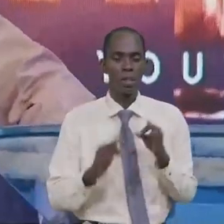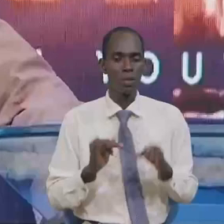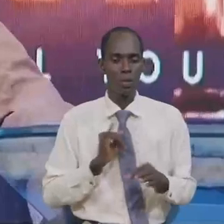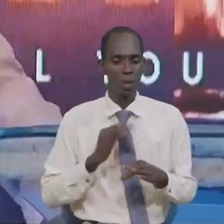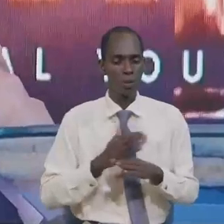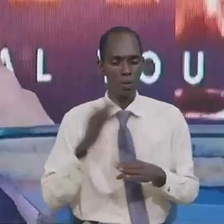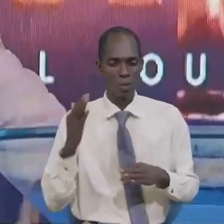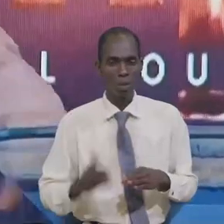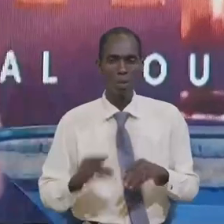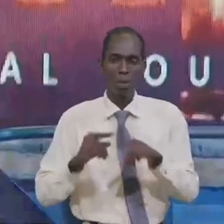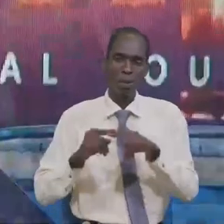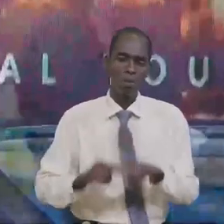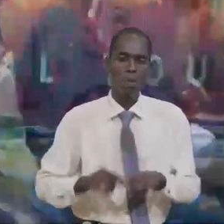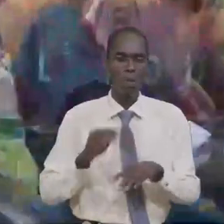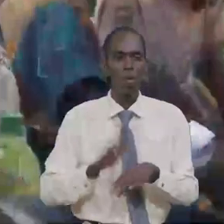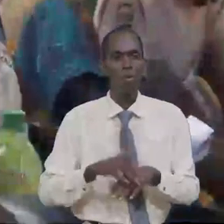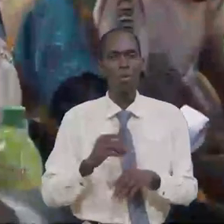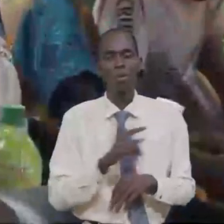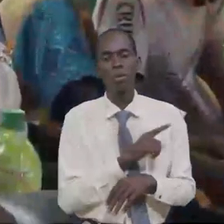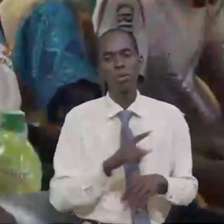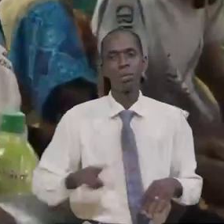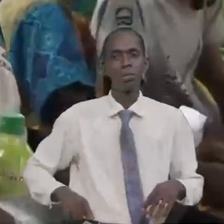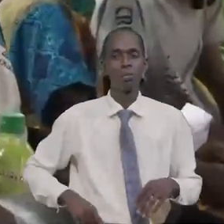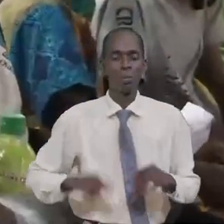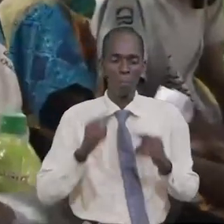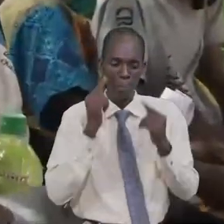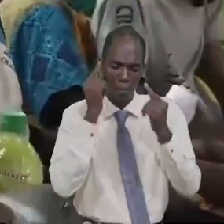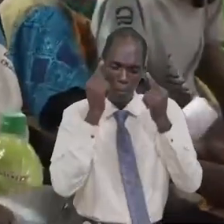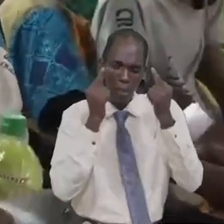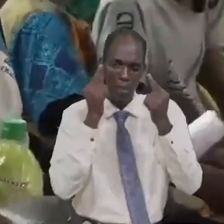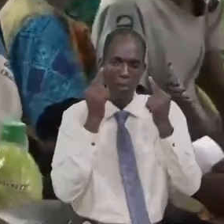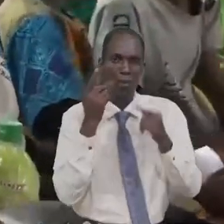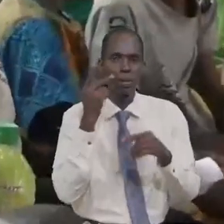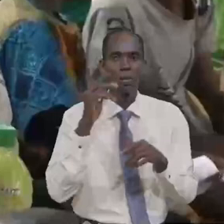si je peux totalement dépendre du Seigneur José